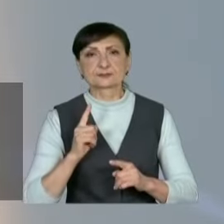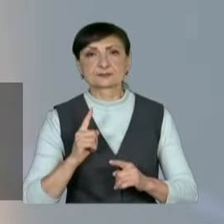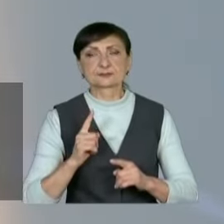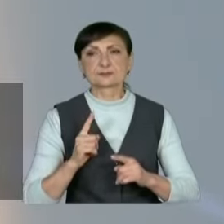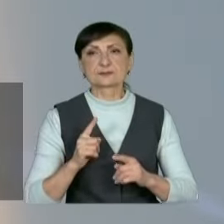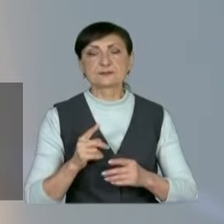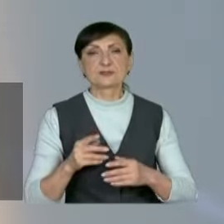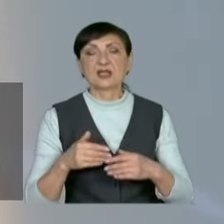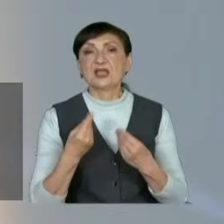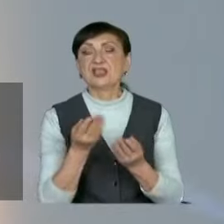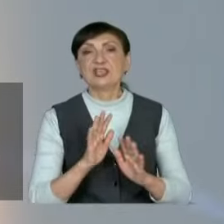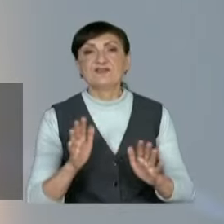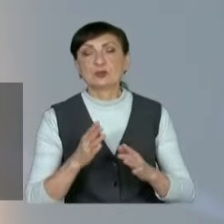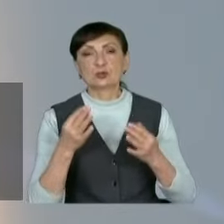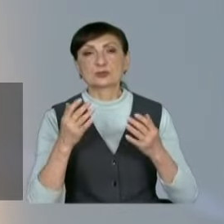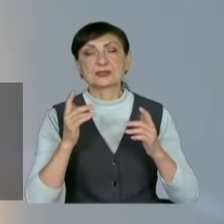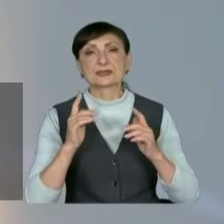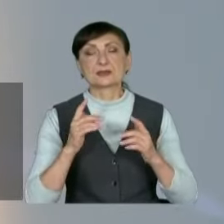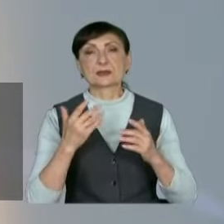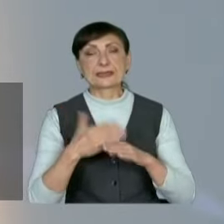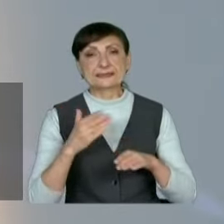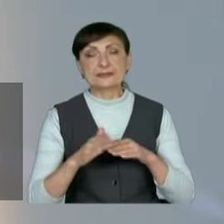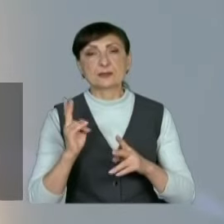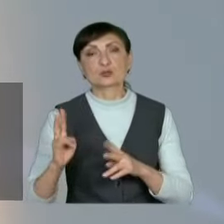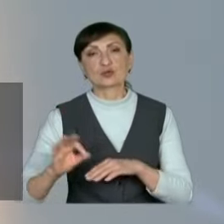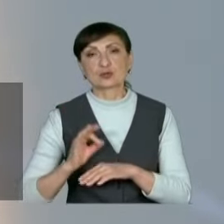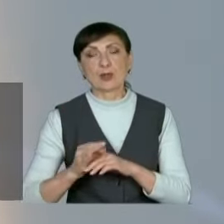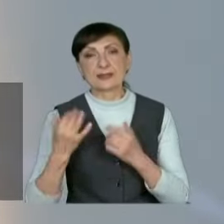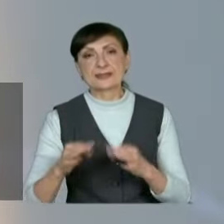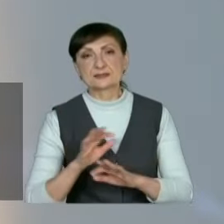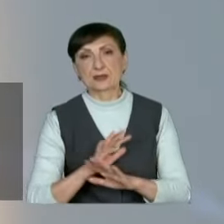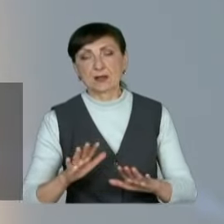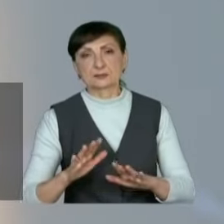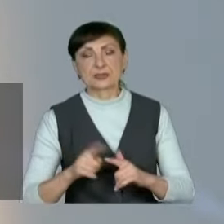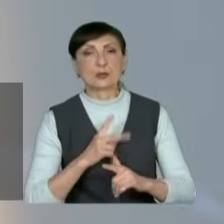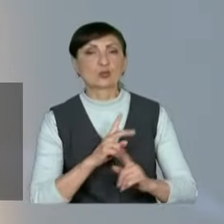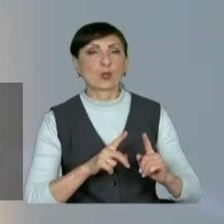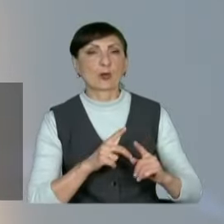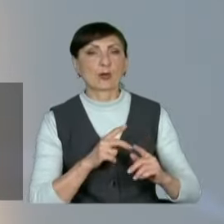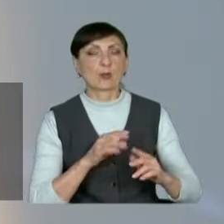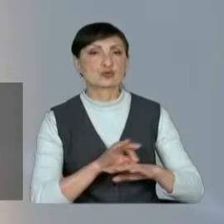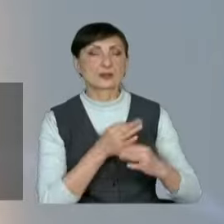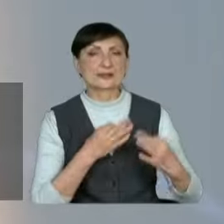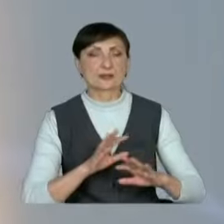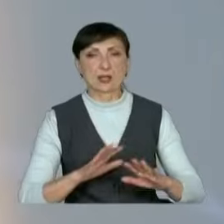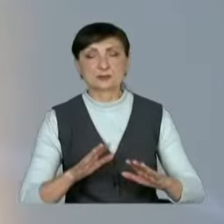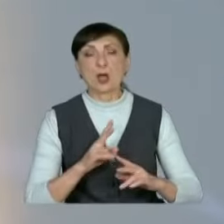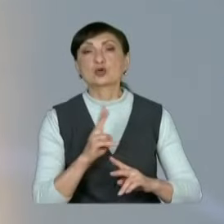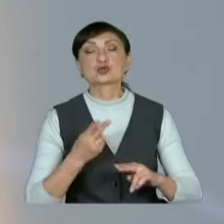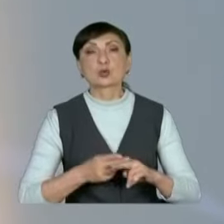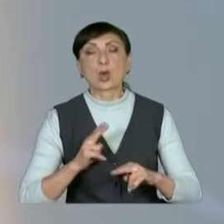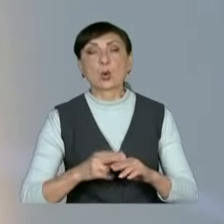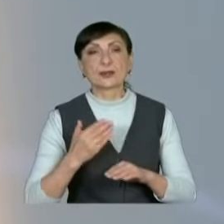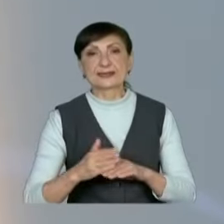не выдадут кредит без согласия супруга или супруги. Также хотят ввести понятие, что такое вообще